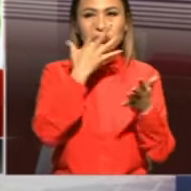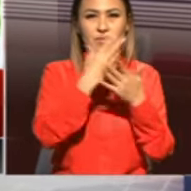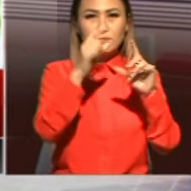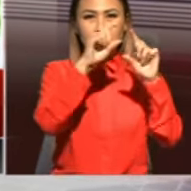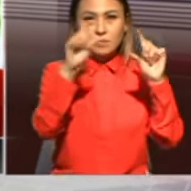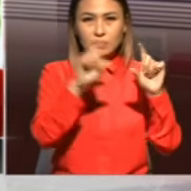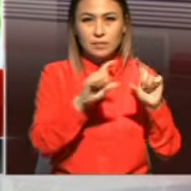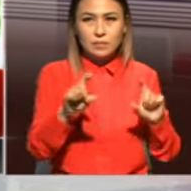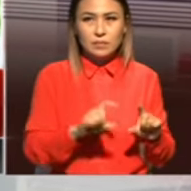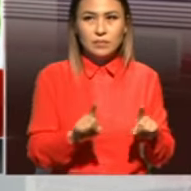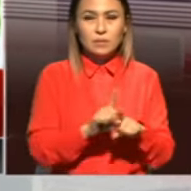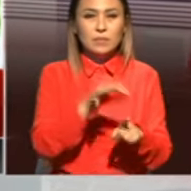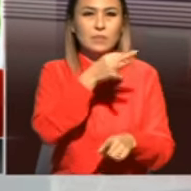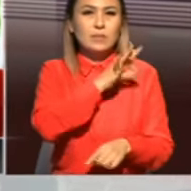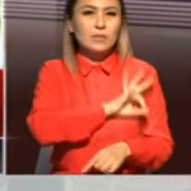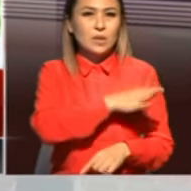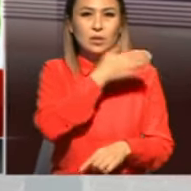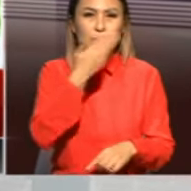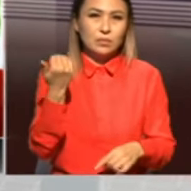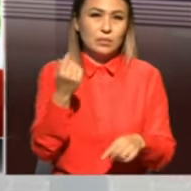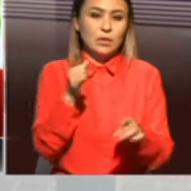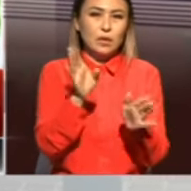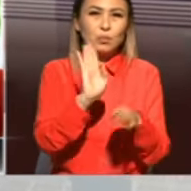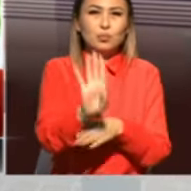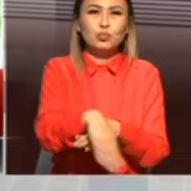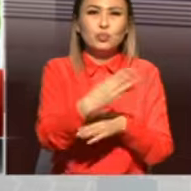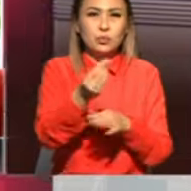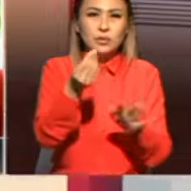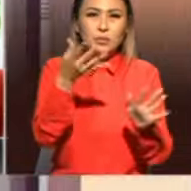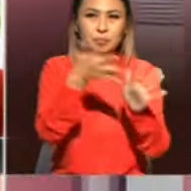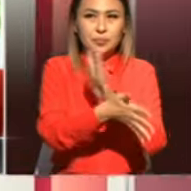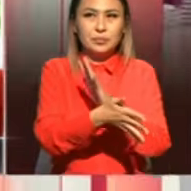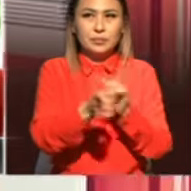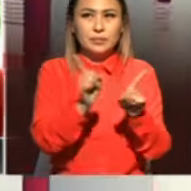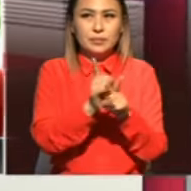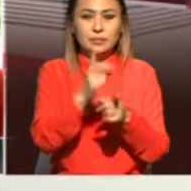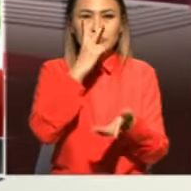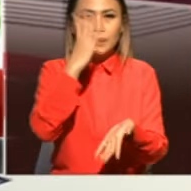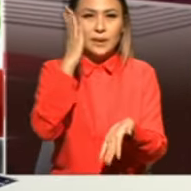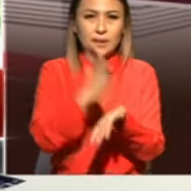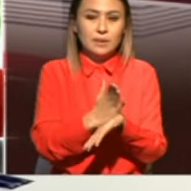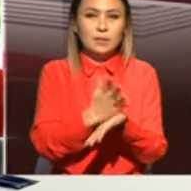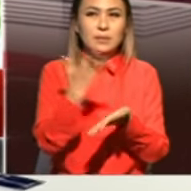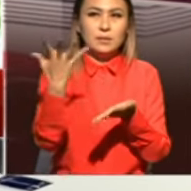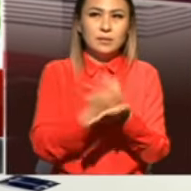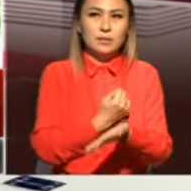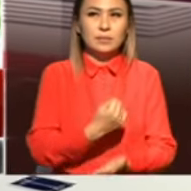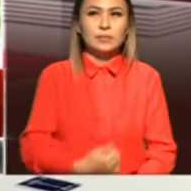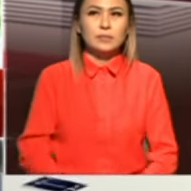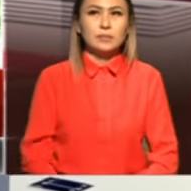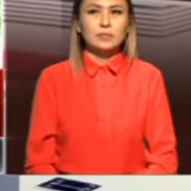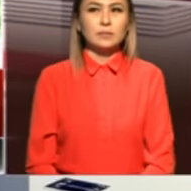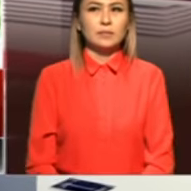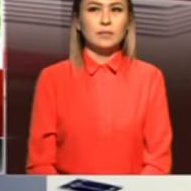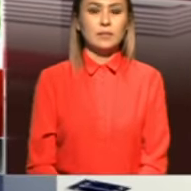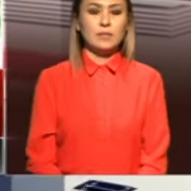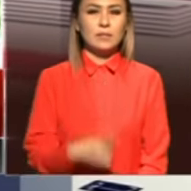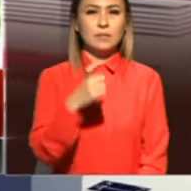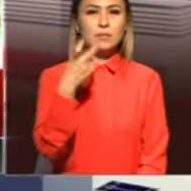бір нәтижесі жоқ, тиімсіз жұмсалған бір белгілері табылады осы өкінішке орай 20